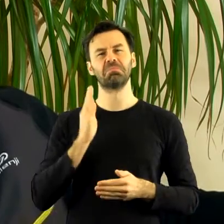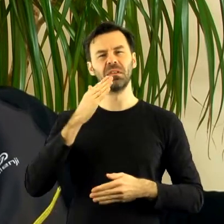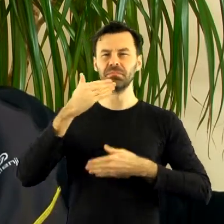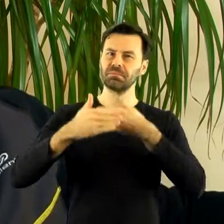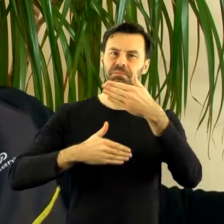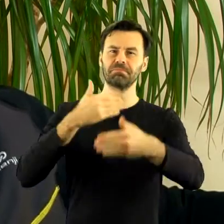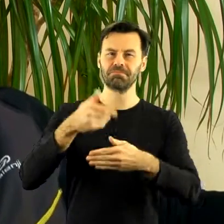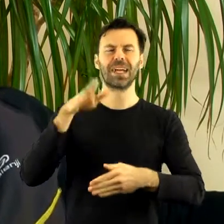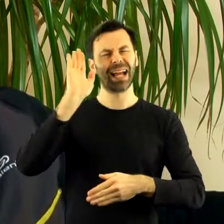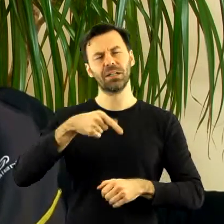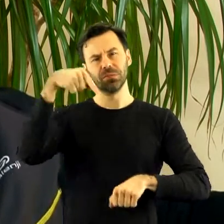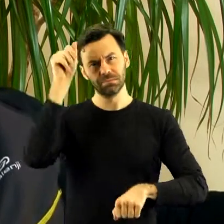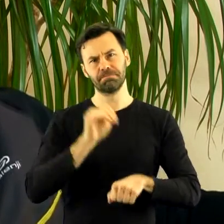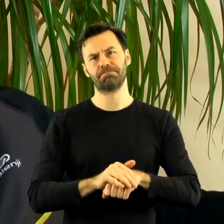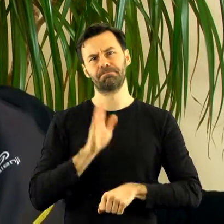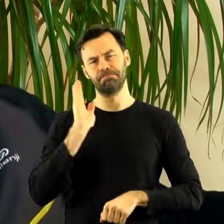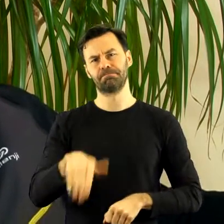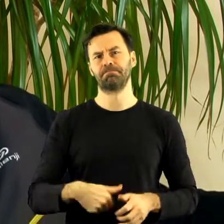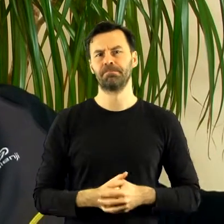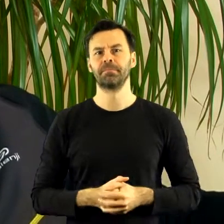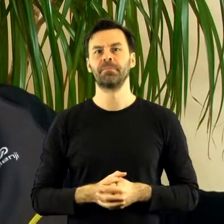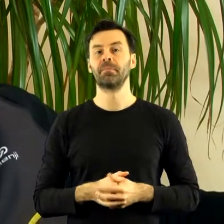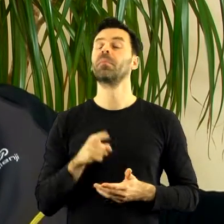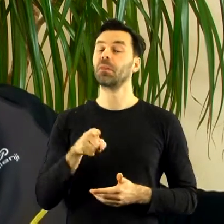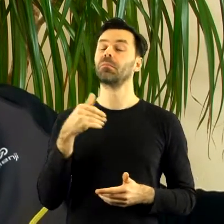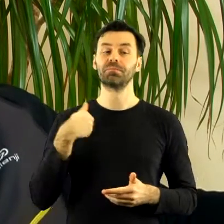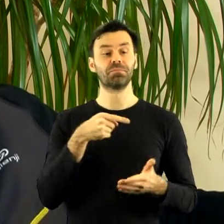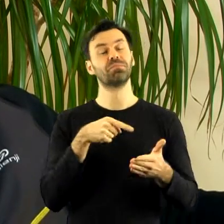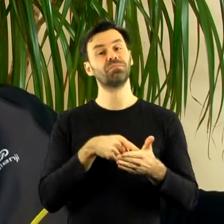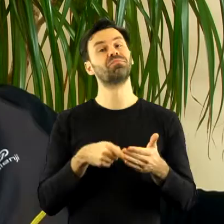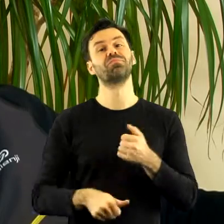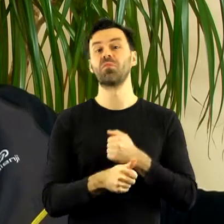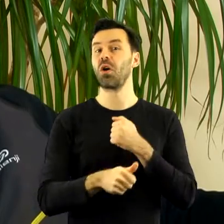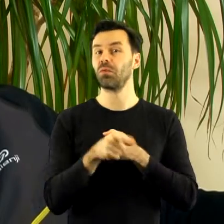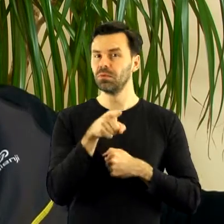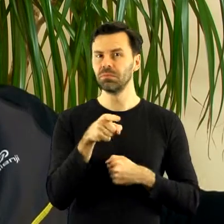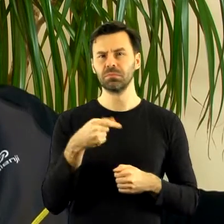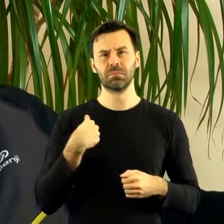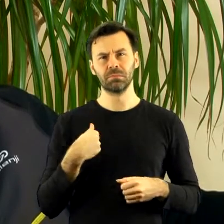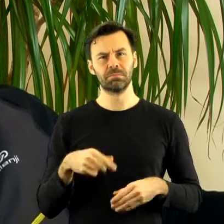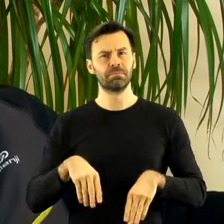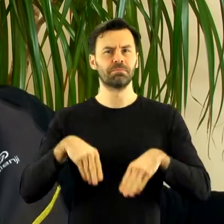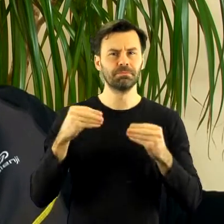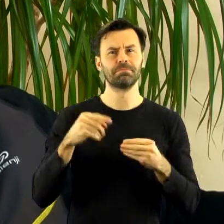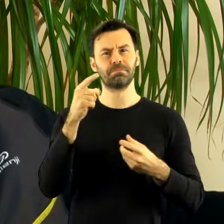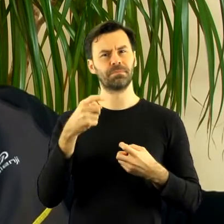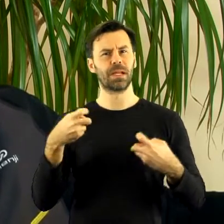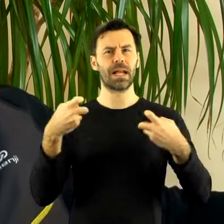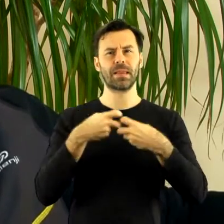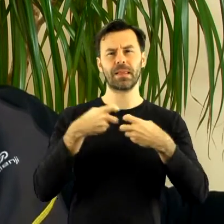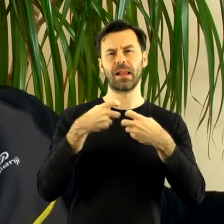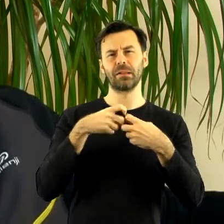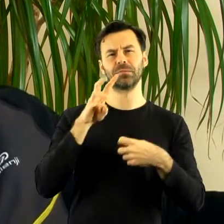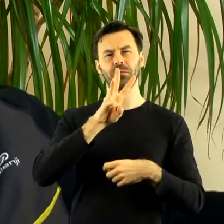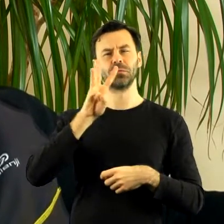jakimś czasie pogodziłem się z tym. Natomiast to było taką przyczyną, że zacząłem udzielać się na